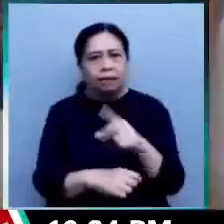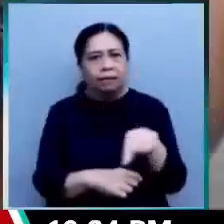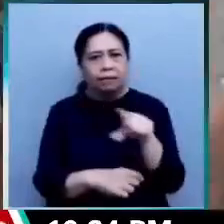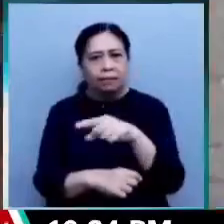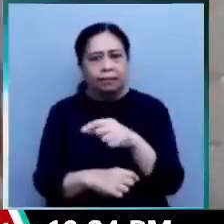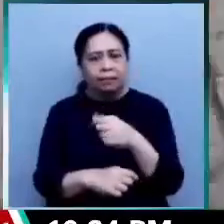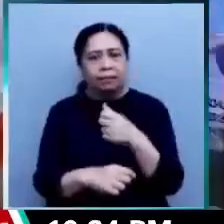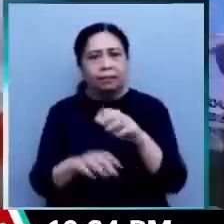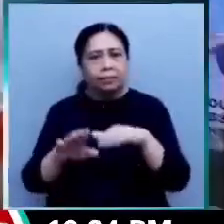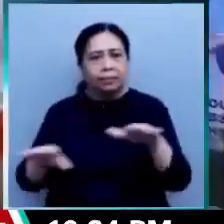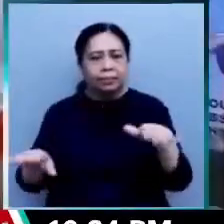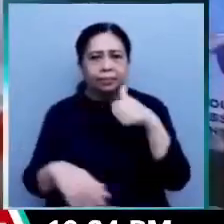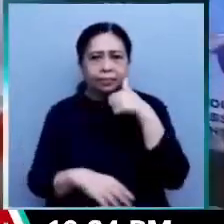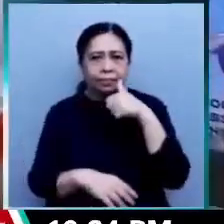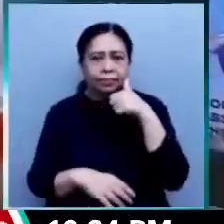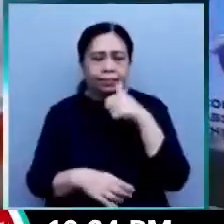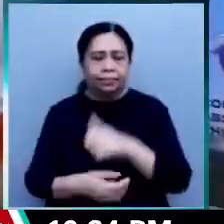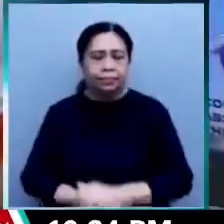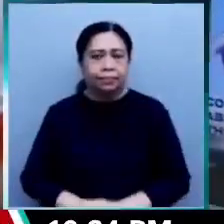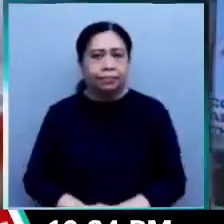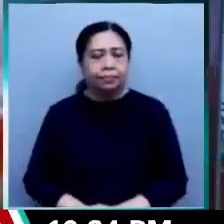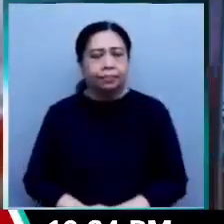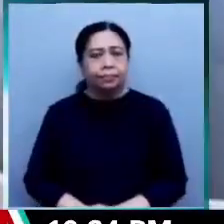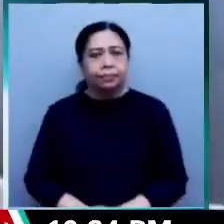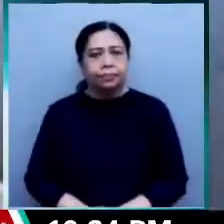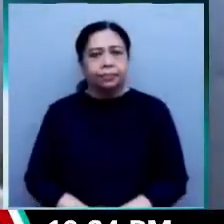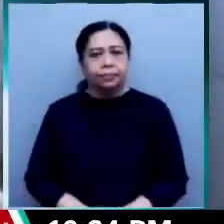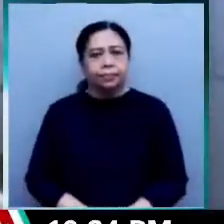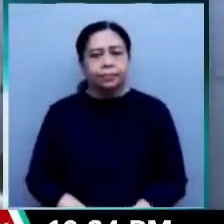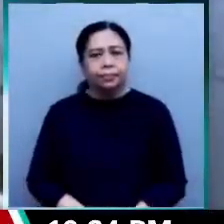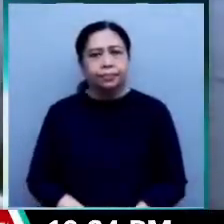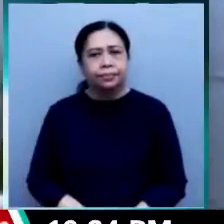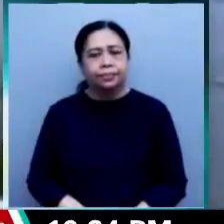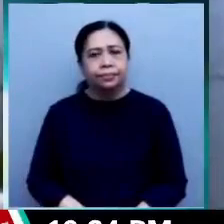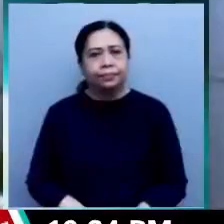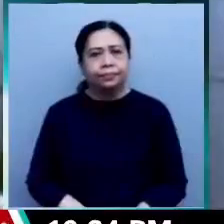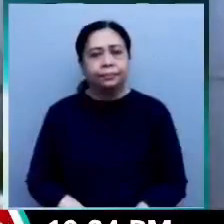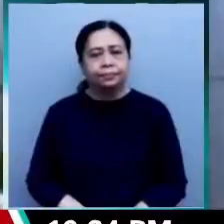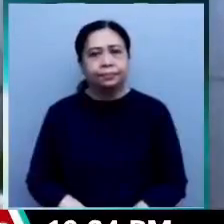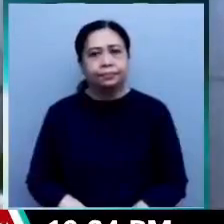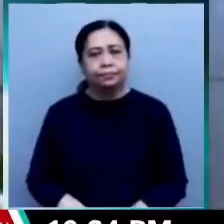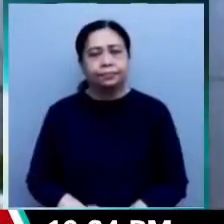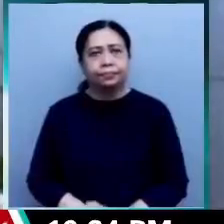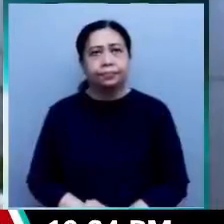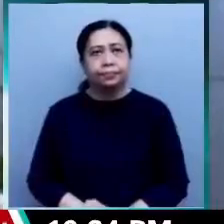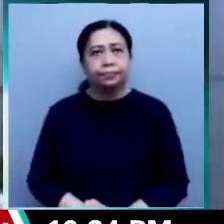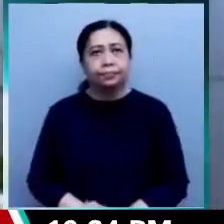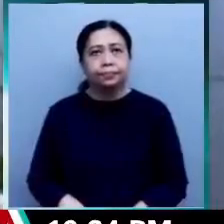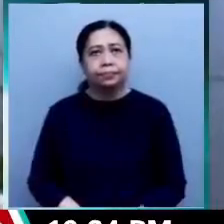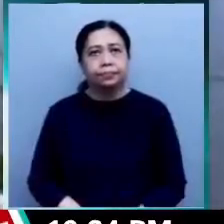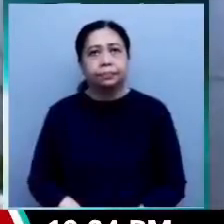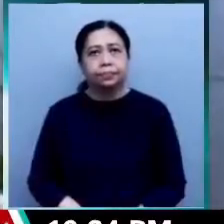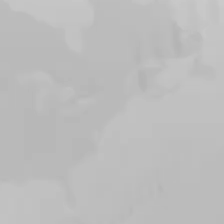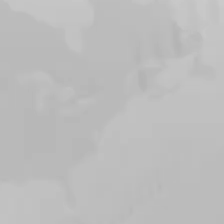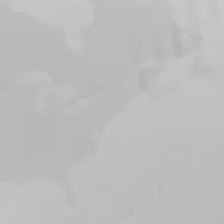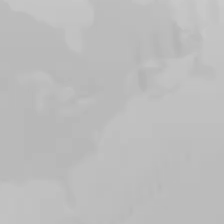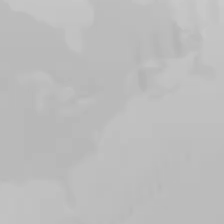batang babae marisol abdurahman nagbabalita para sa GMA integr